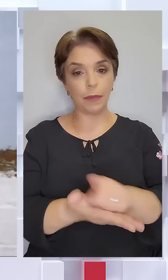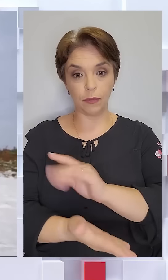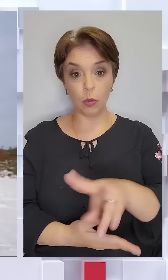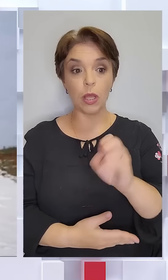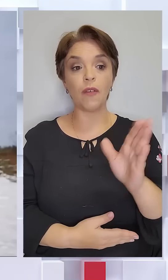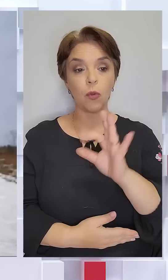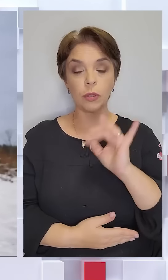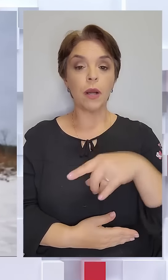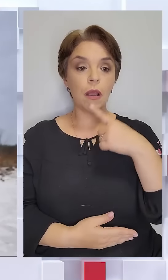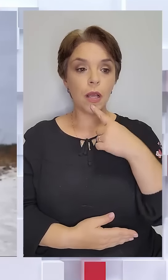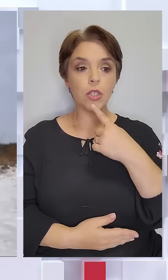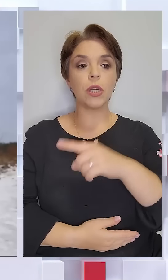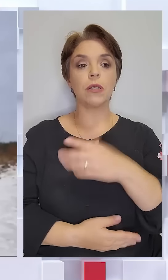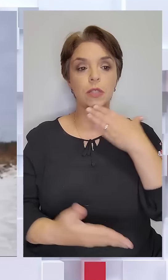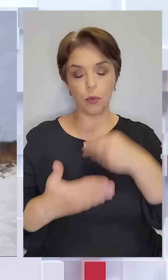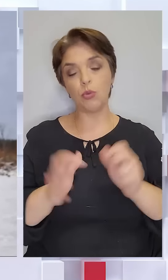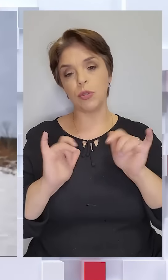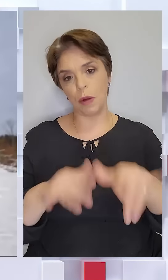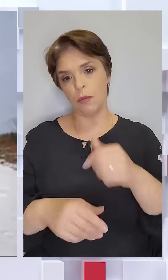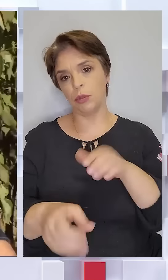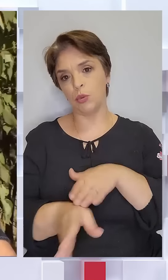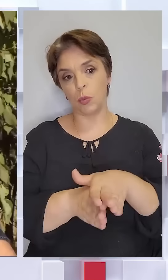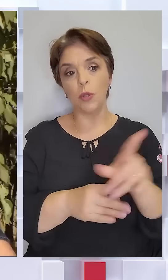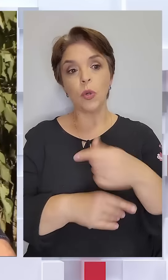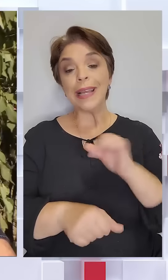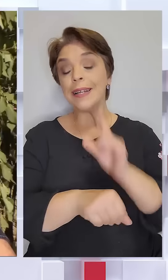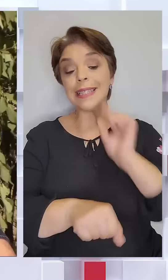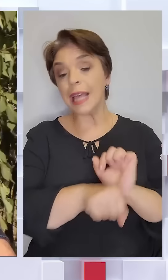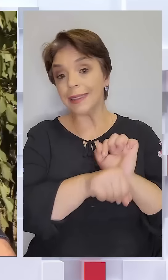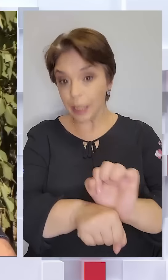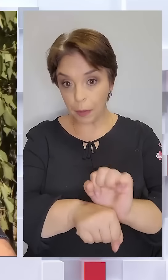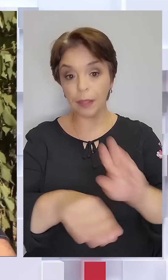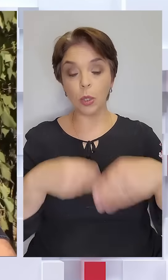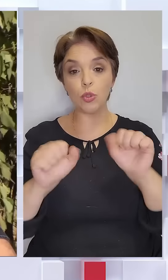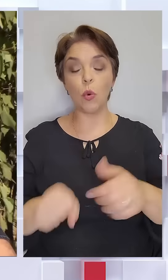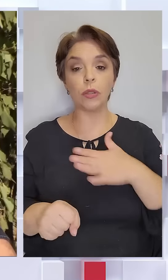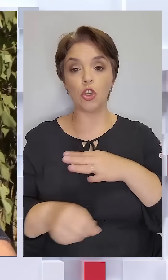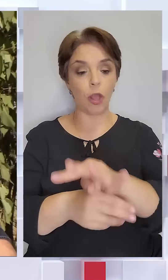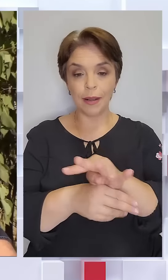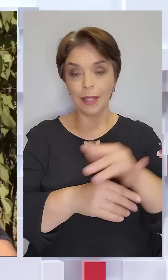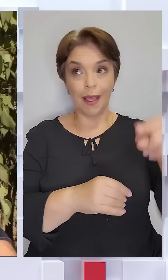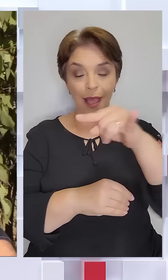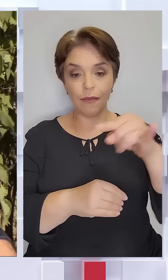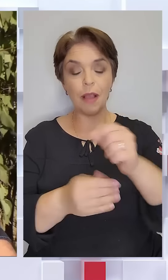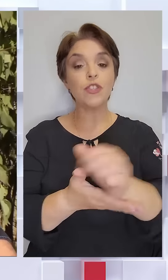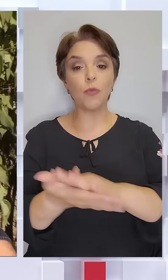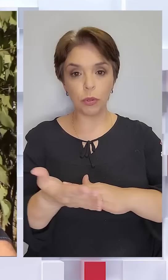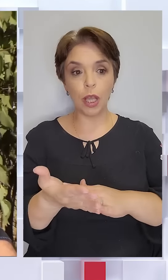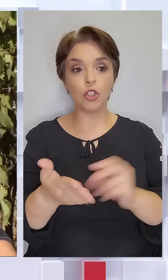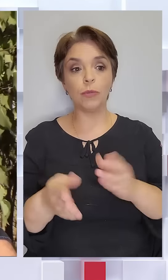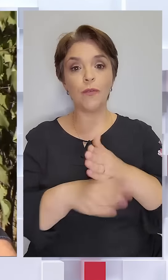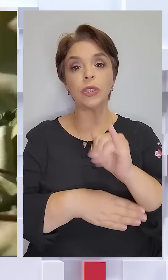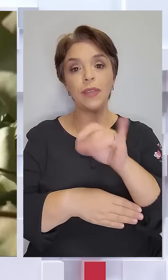але Володимир каже, свою справу вони зробили. То, що ми їх затримали, дало змогу нашій артилерії авіації подальшому на вході